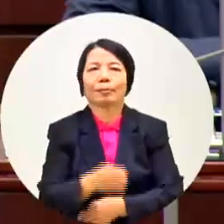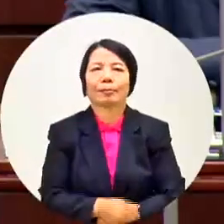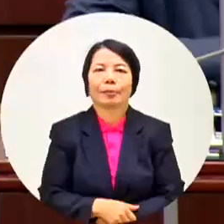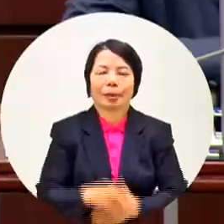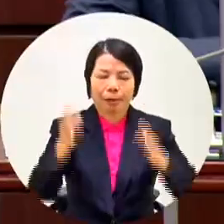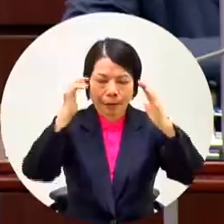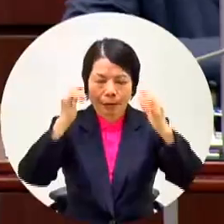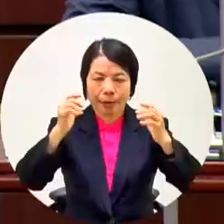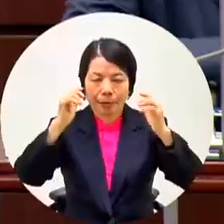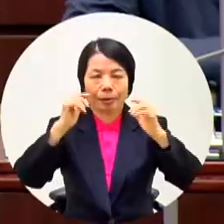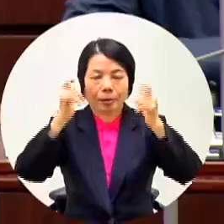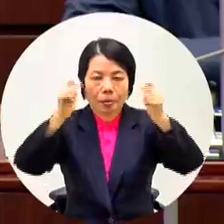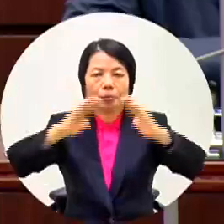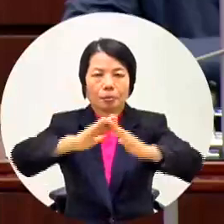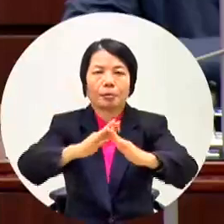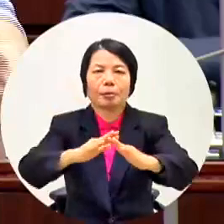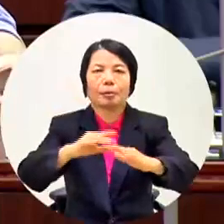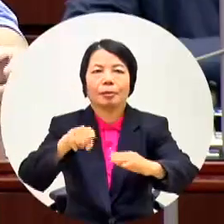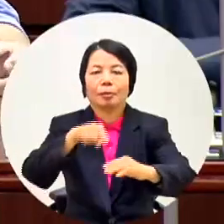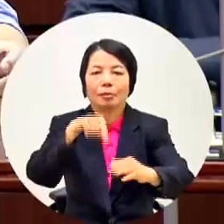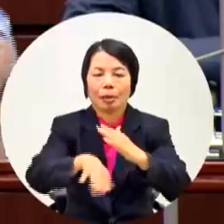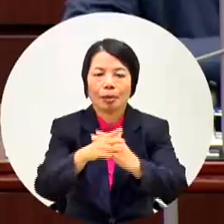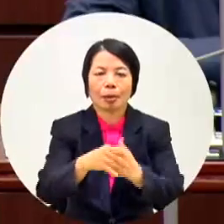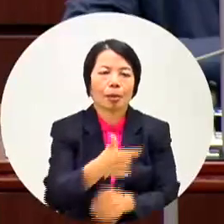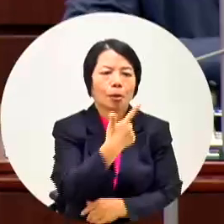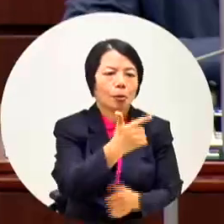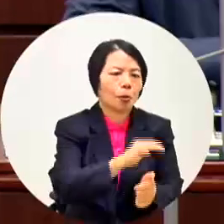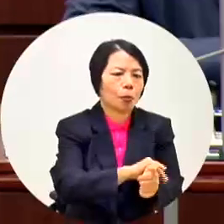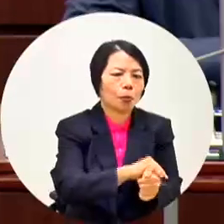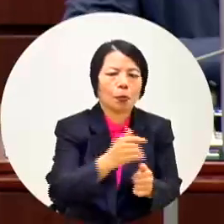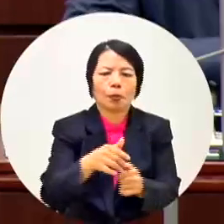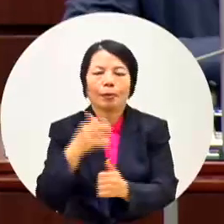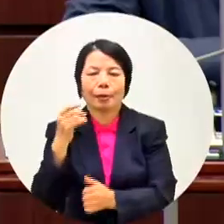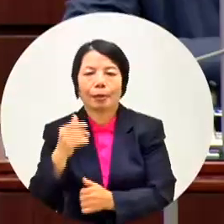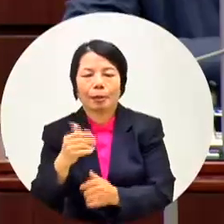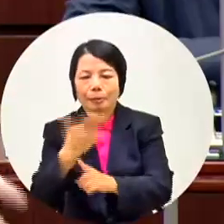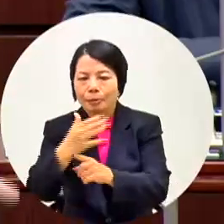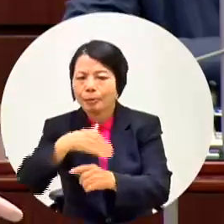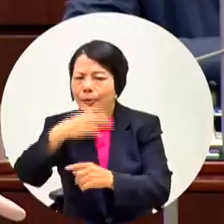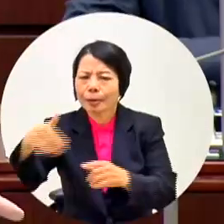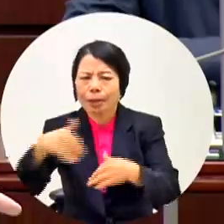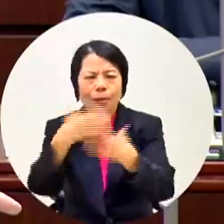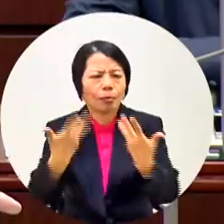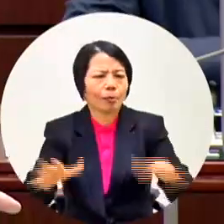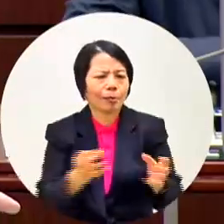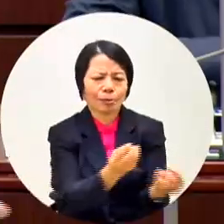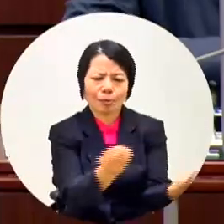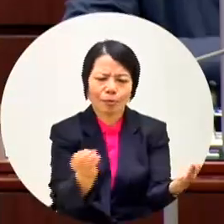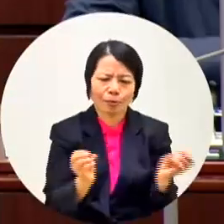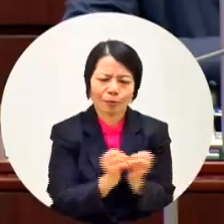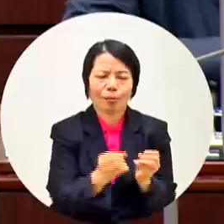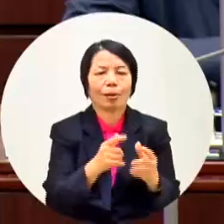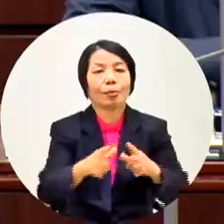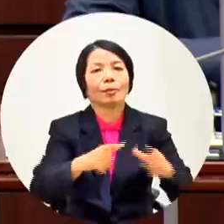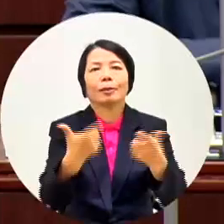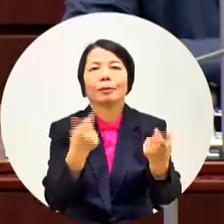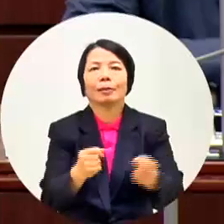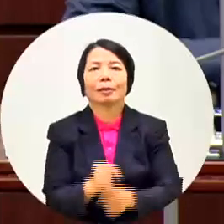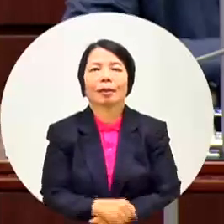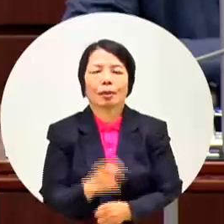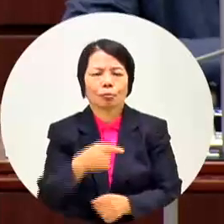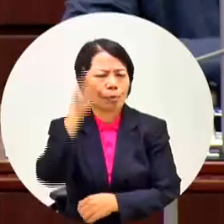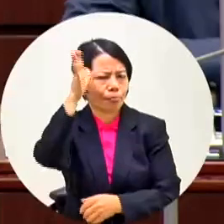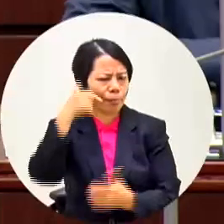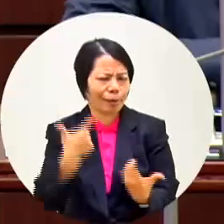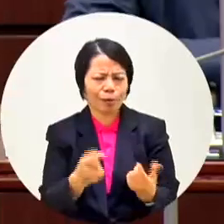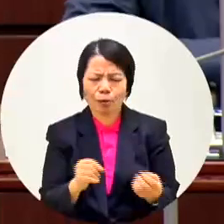园，从六龟美浓旗山又有这么棒的爱河，我们不去发展爱情产业链，我们不是脑袋太笨吗？所以爱情产业链将来一